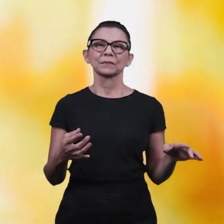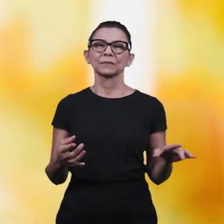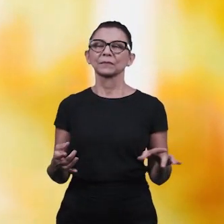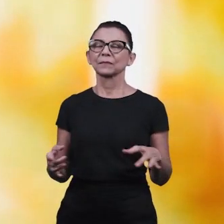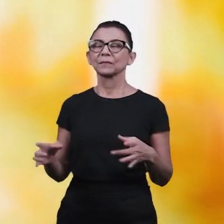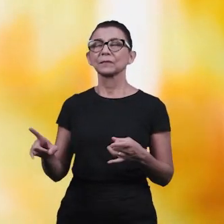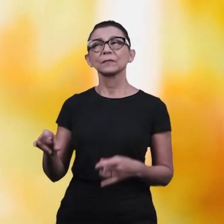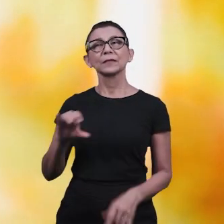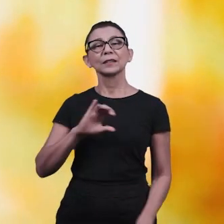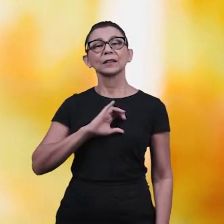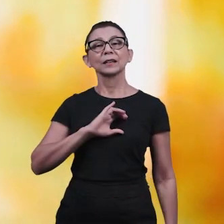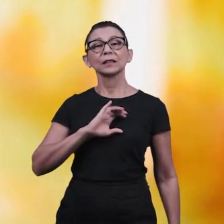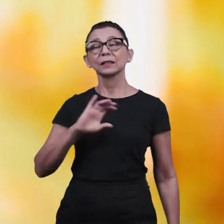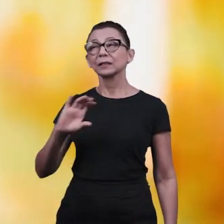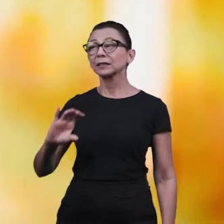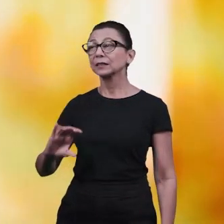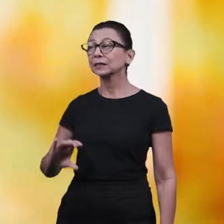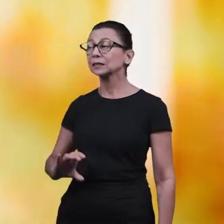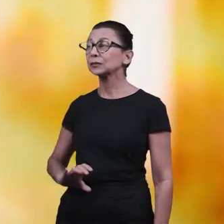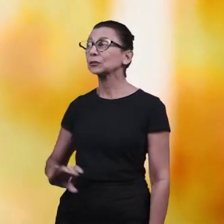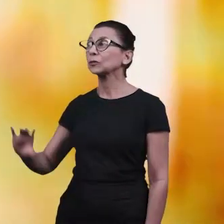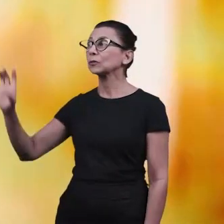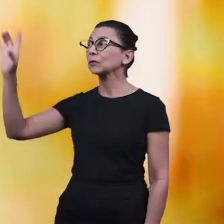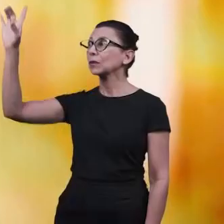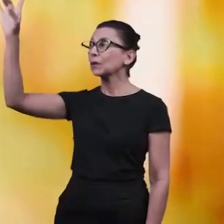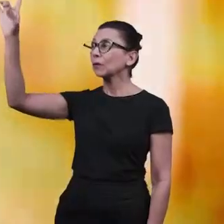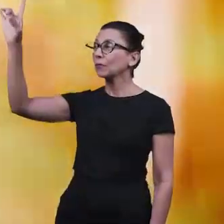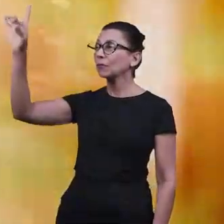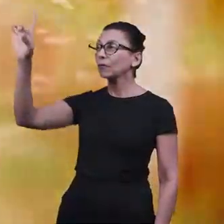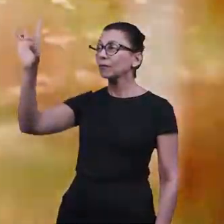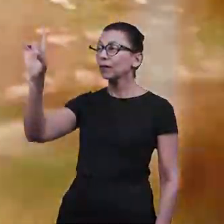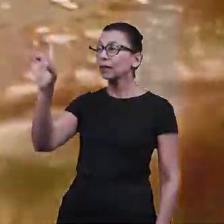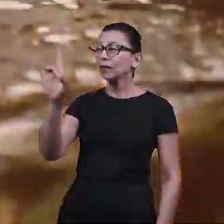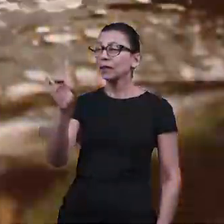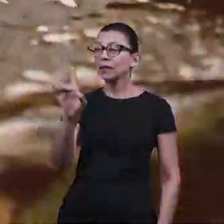encher meu cálice,